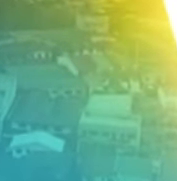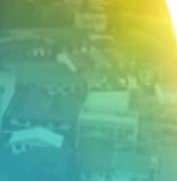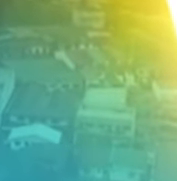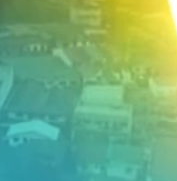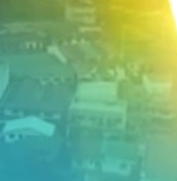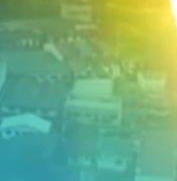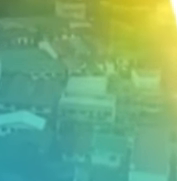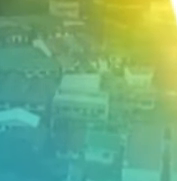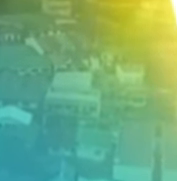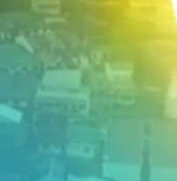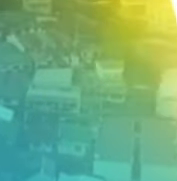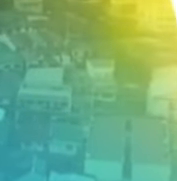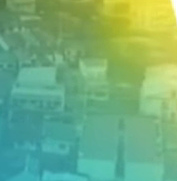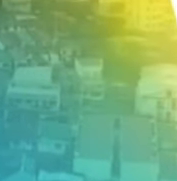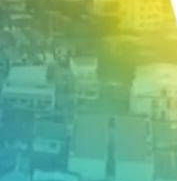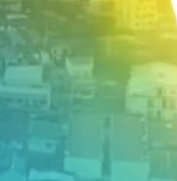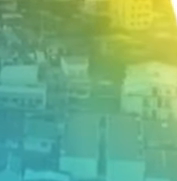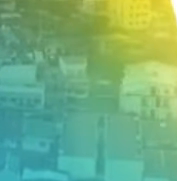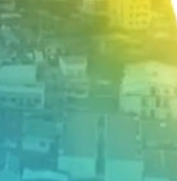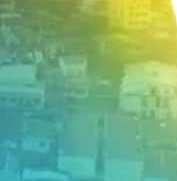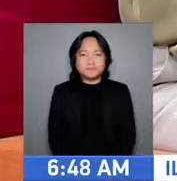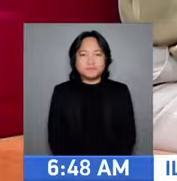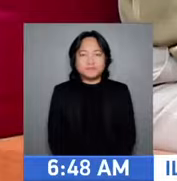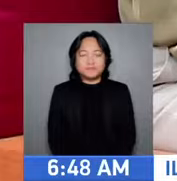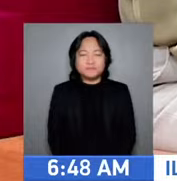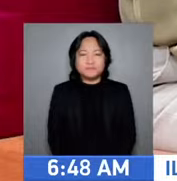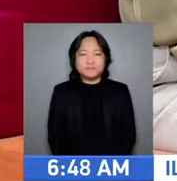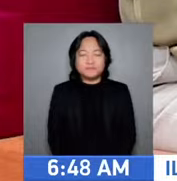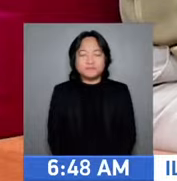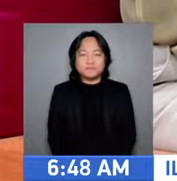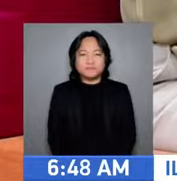Ayan, nakawa kayo! Tita Susan